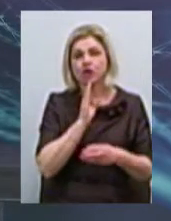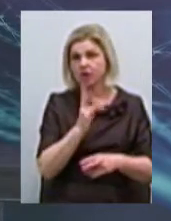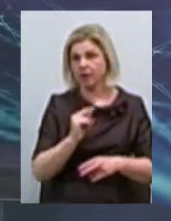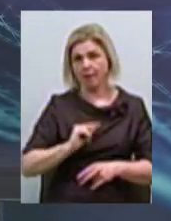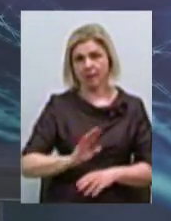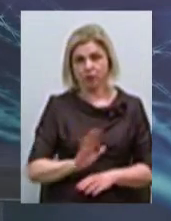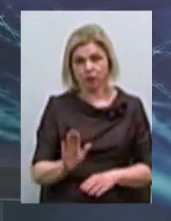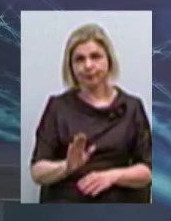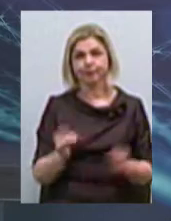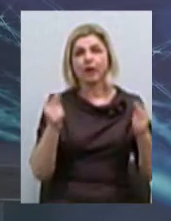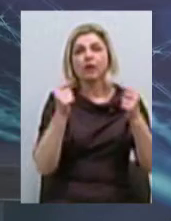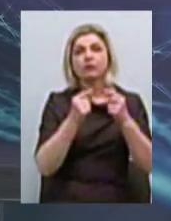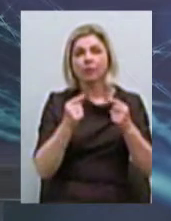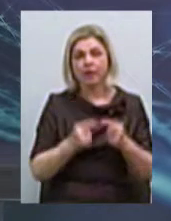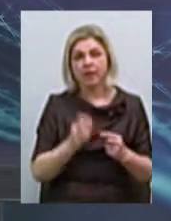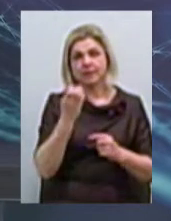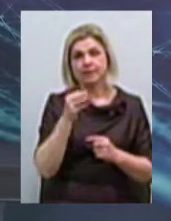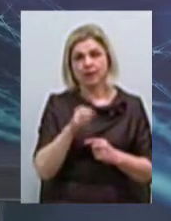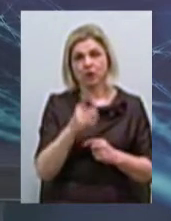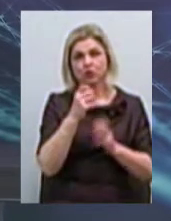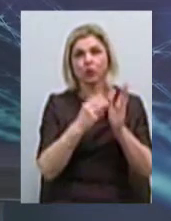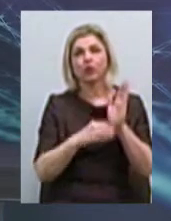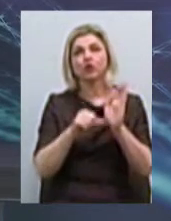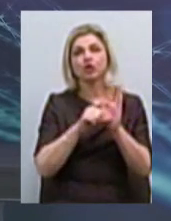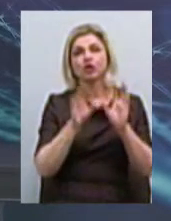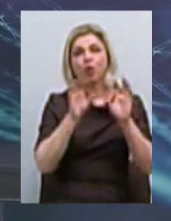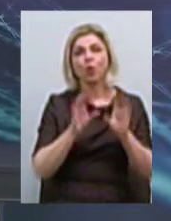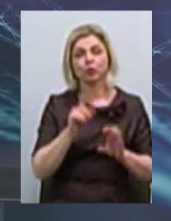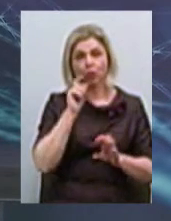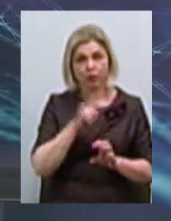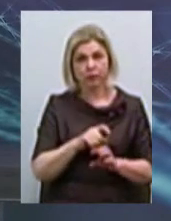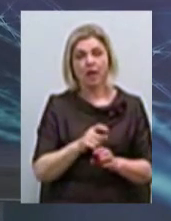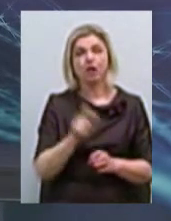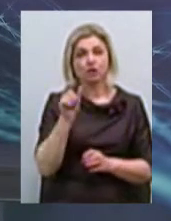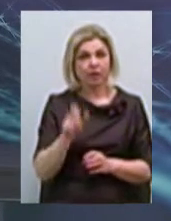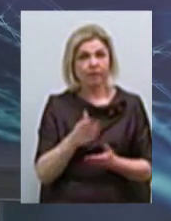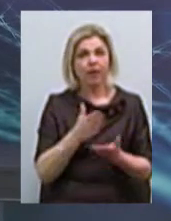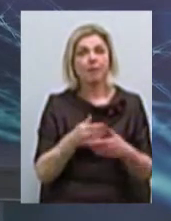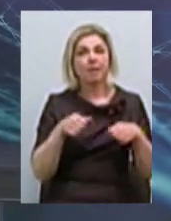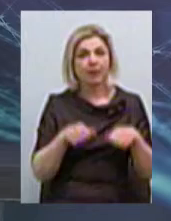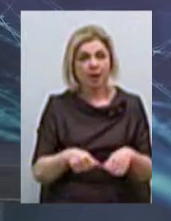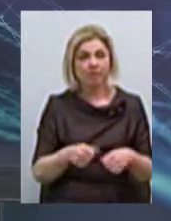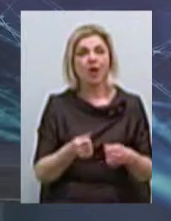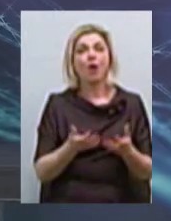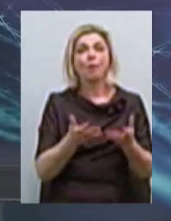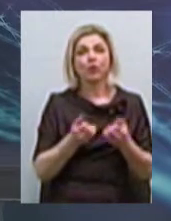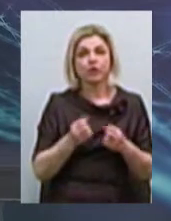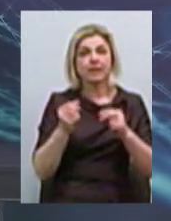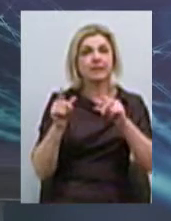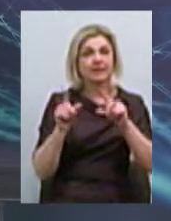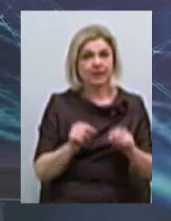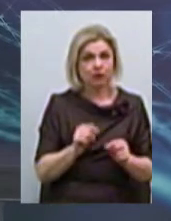статті 166 Податкового кодексу України, платник податку має право на отримання податкової знижки